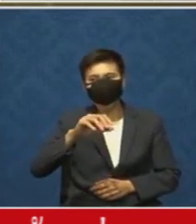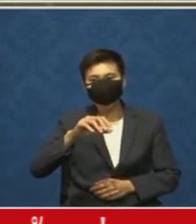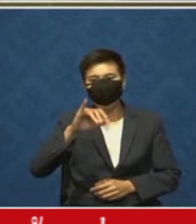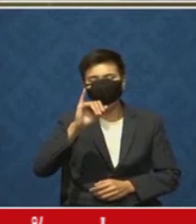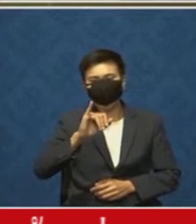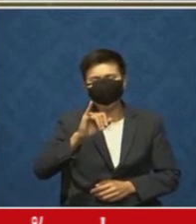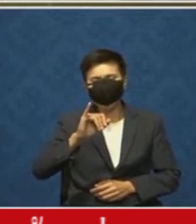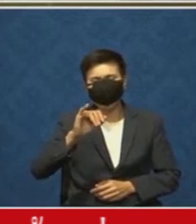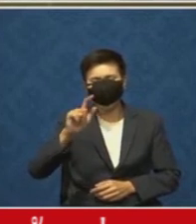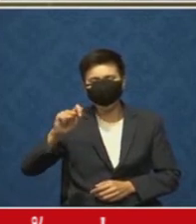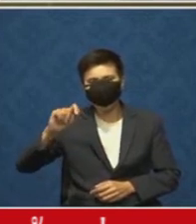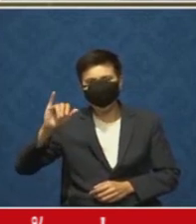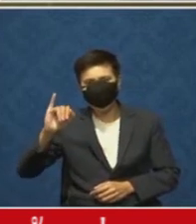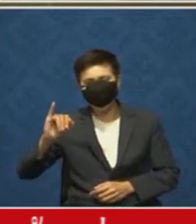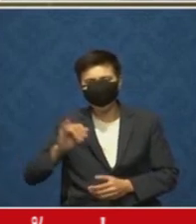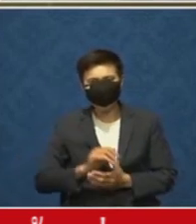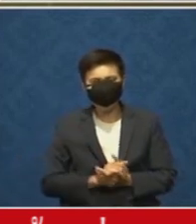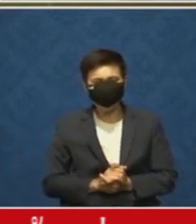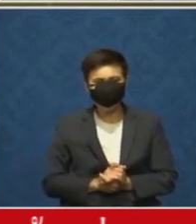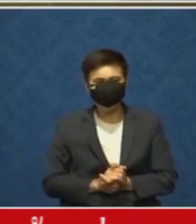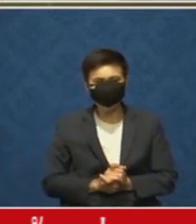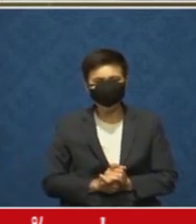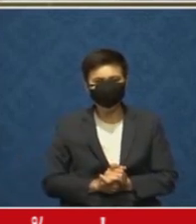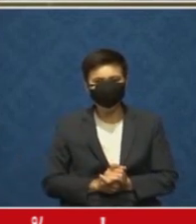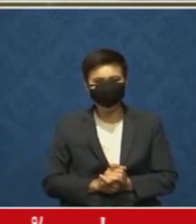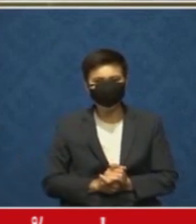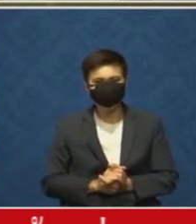เหมือนกันครับเสนอ UAV 3ลำ